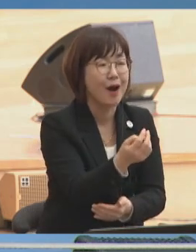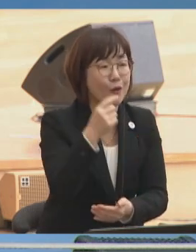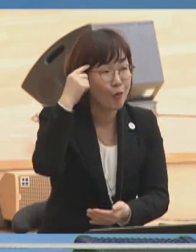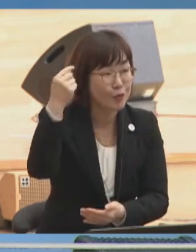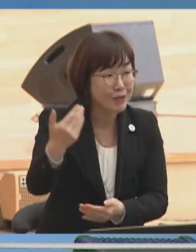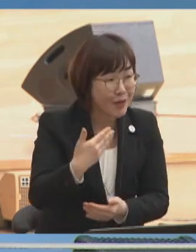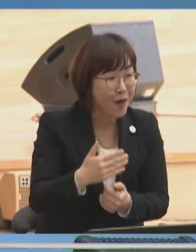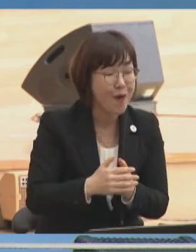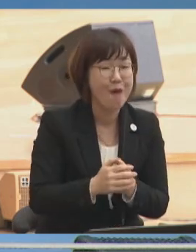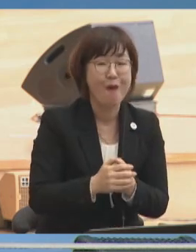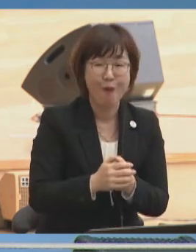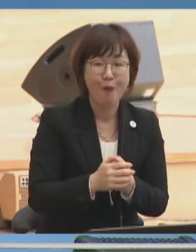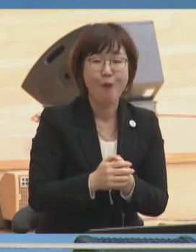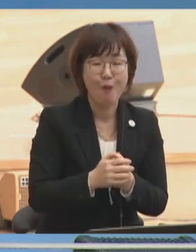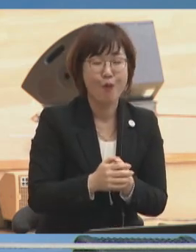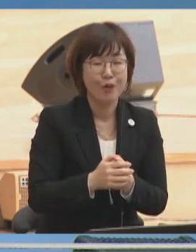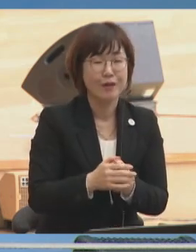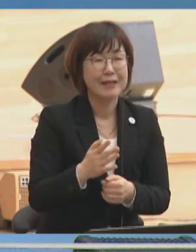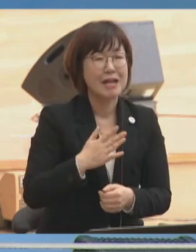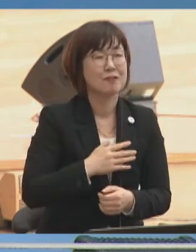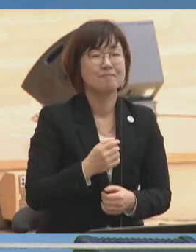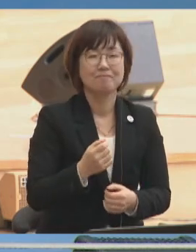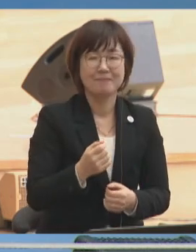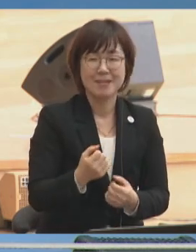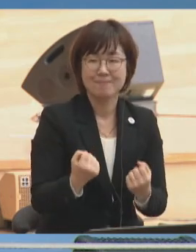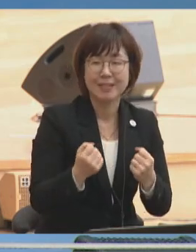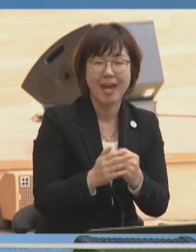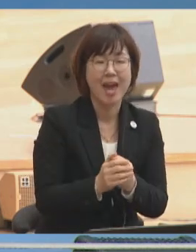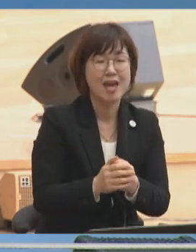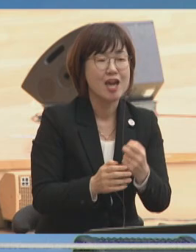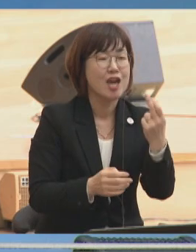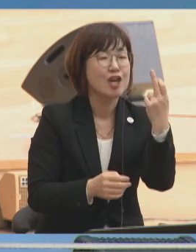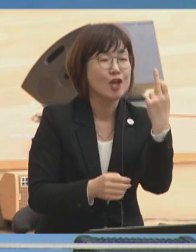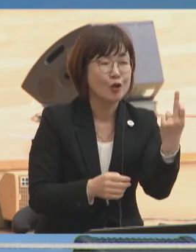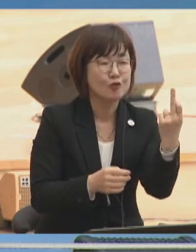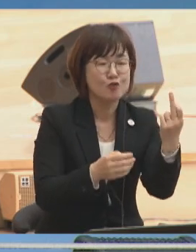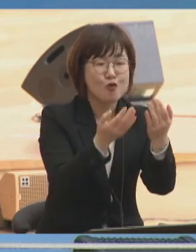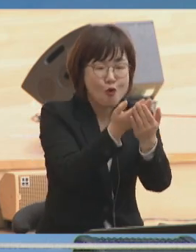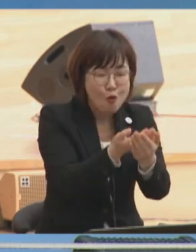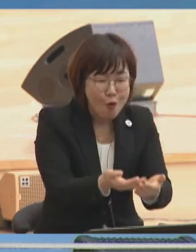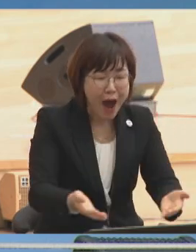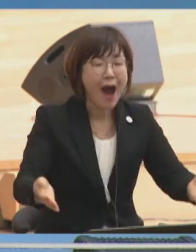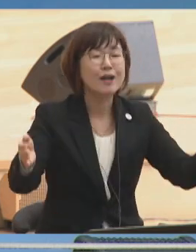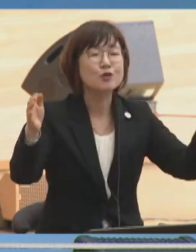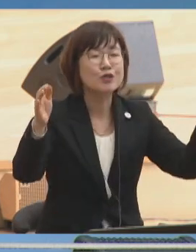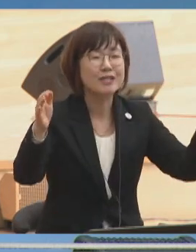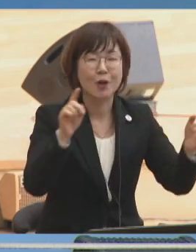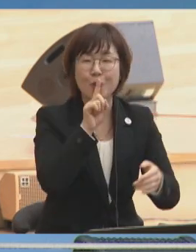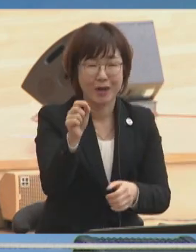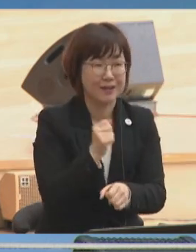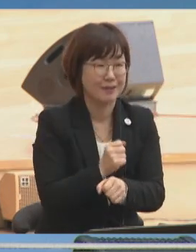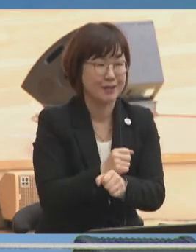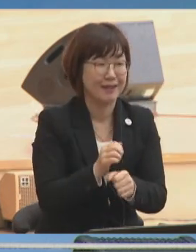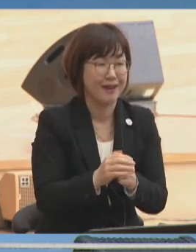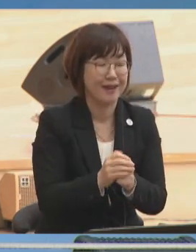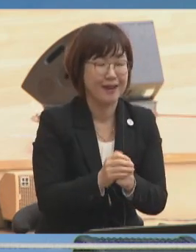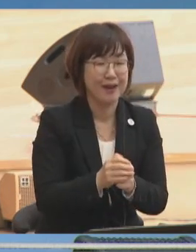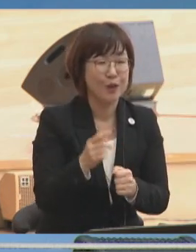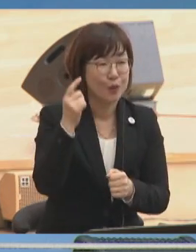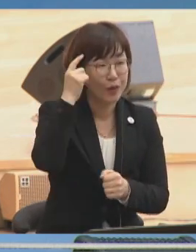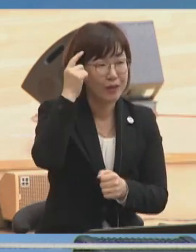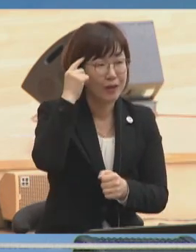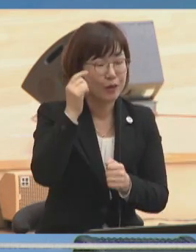하길래 역시나 또 시시하게 12광주리입니다 대답을 했어요. 왜냐하면 여기에 빗대가지고 우리가 제자훈련 할